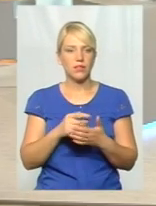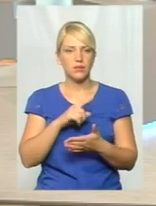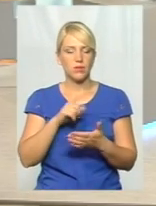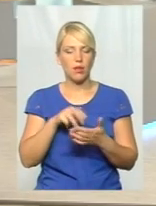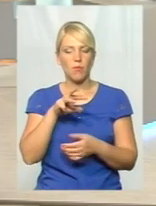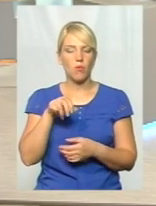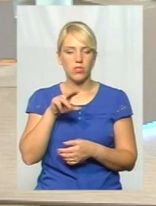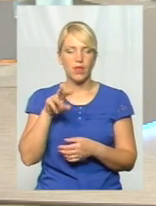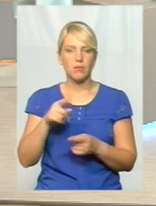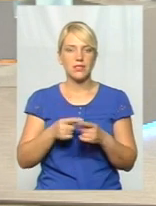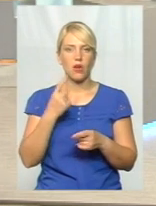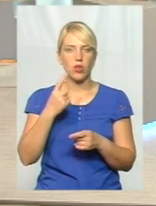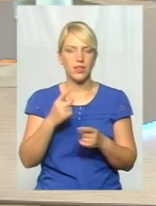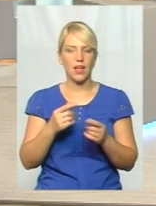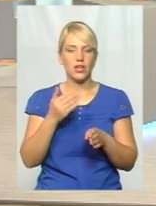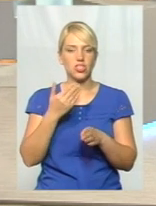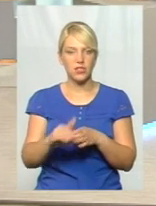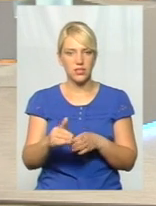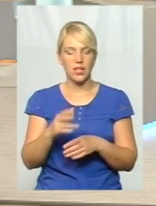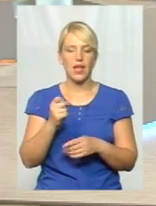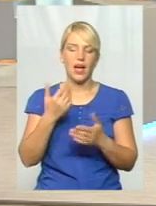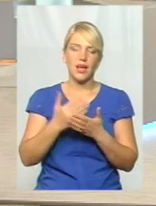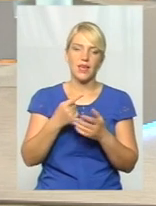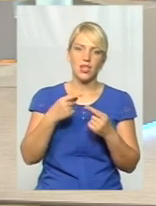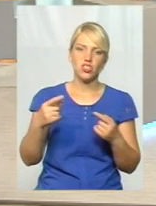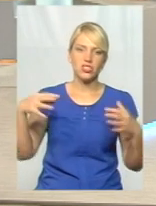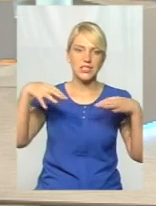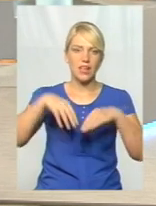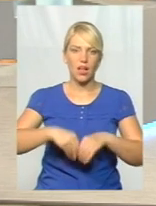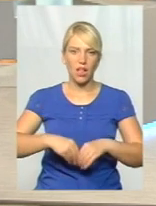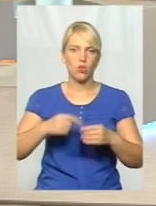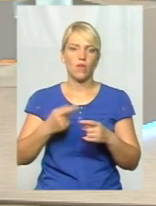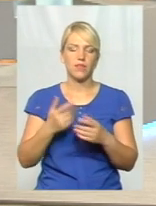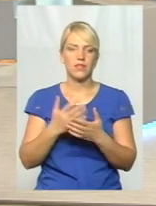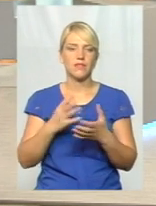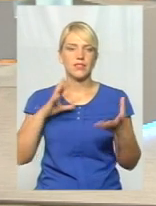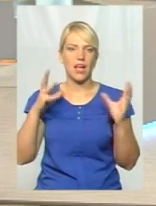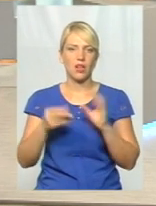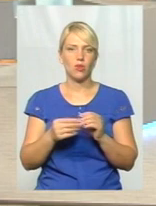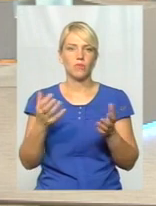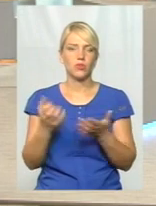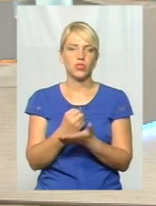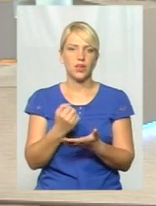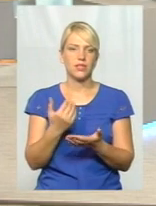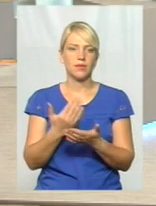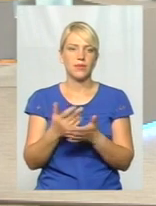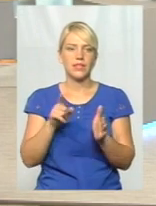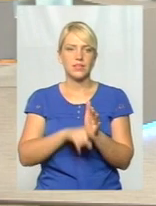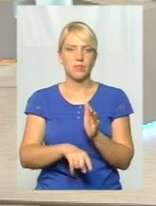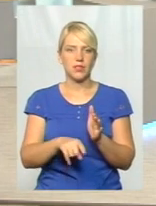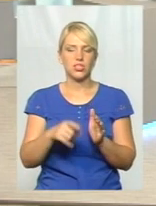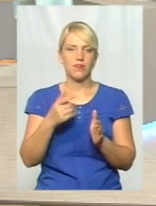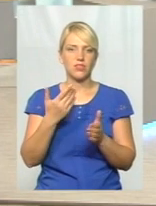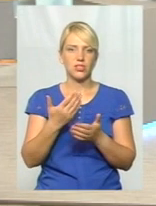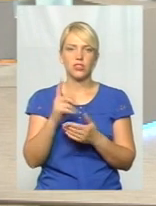частинка проплати. Є інші складові, і загальна ціна питання виходить порядка, там, саме дешевше я чув, це 12